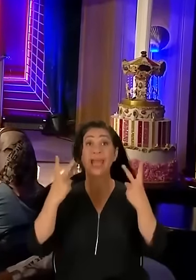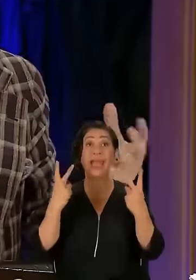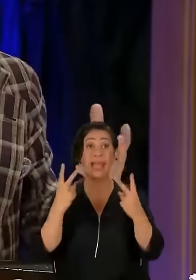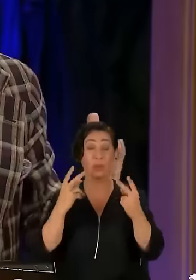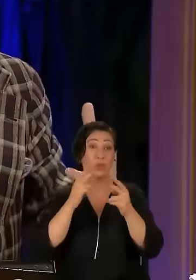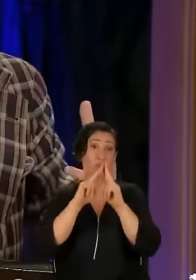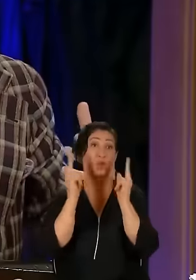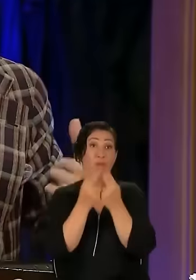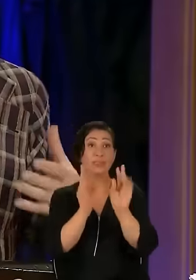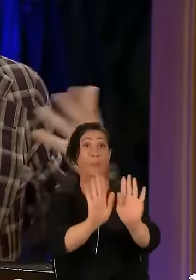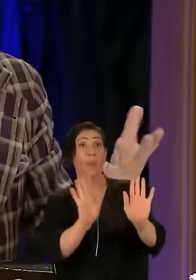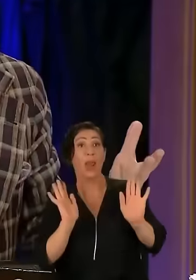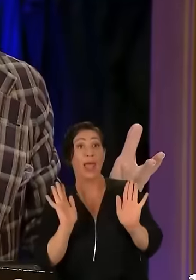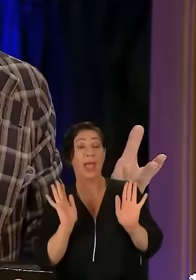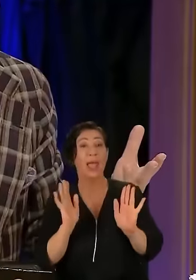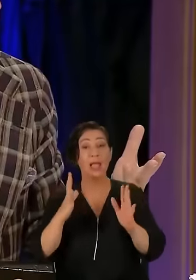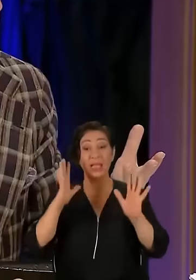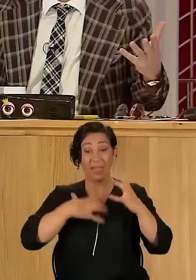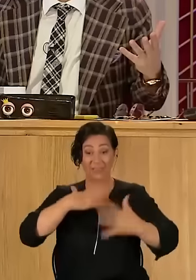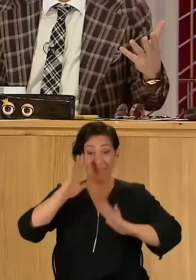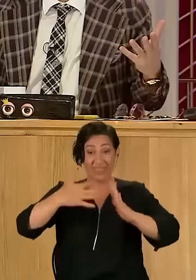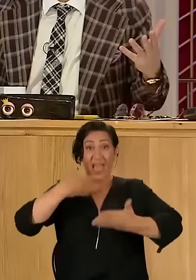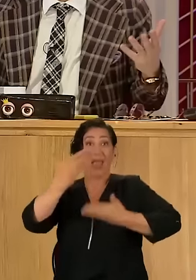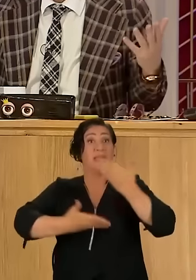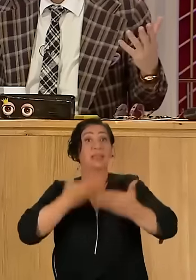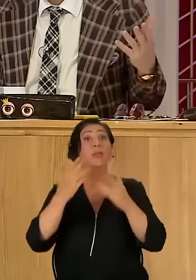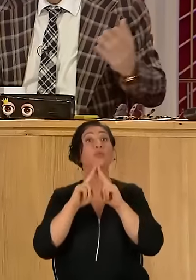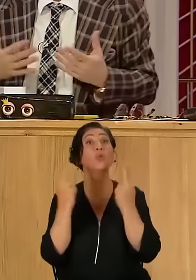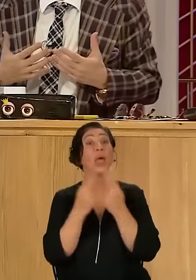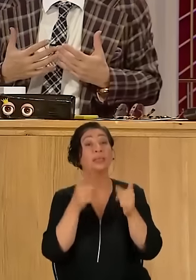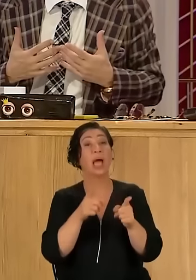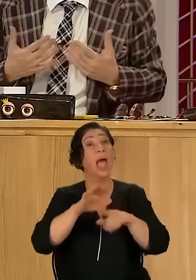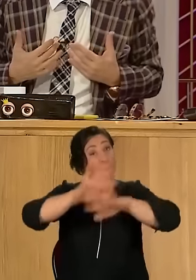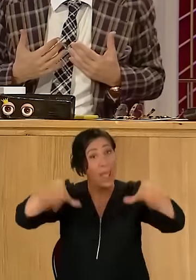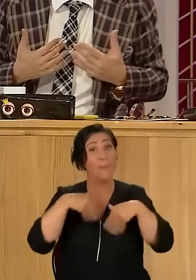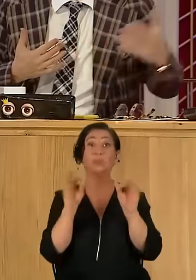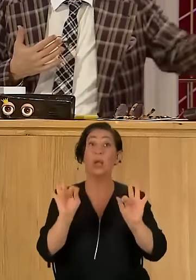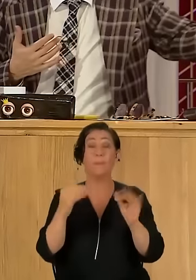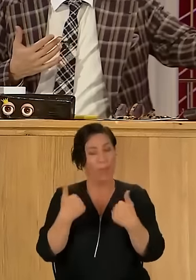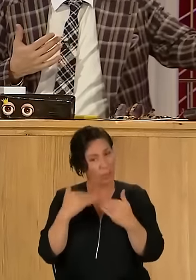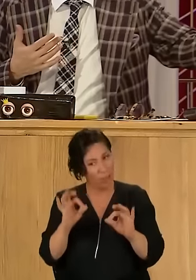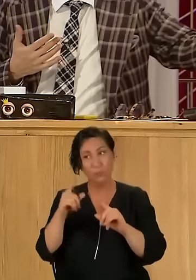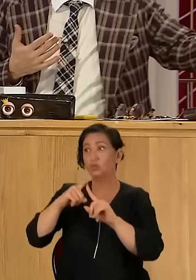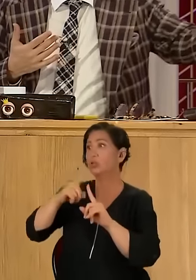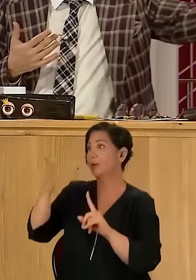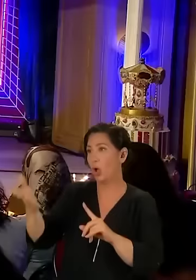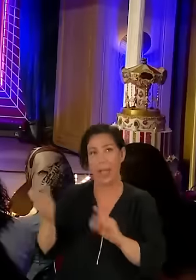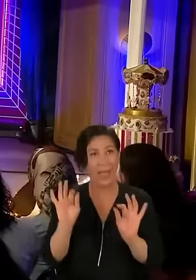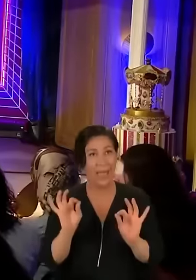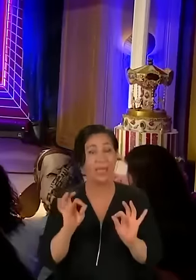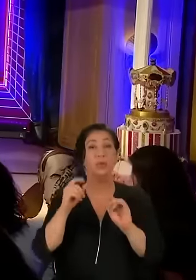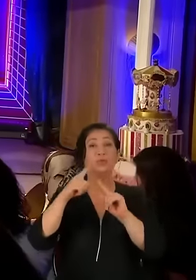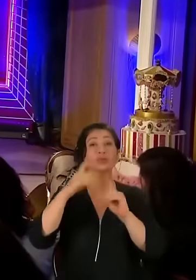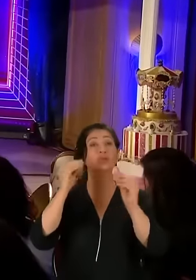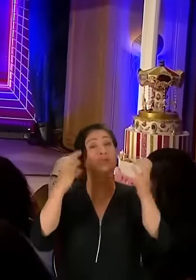böyle bir şey. Kendini fazla ifade eden insanlar dünyası. Hakikaten hepimiz öyleyiz. Ben de öyleyim. Tuncer de öyle. Tuncer de